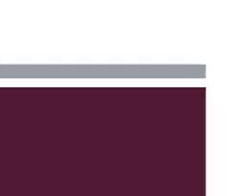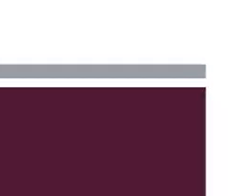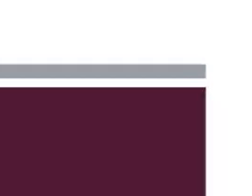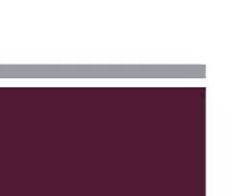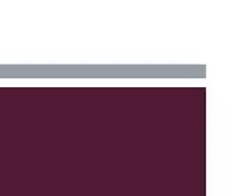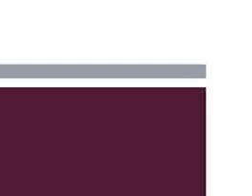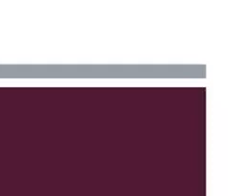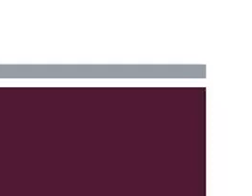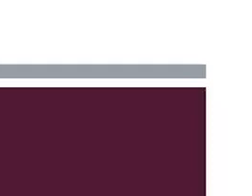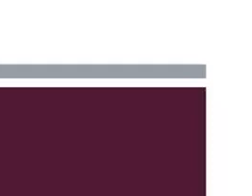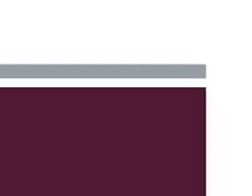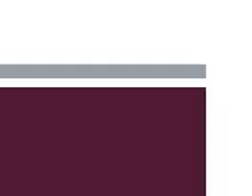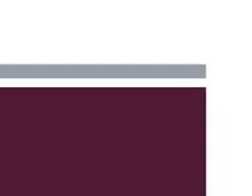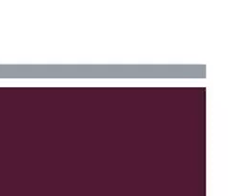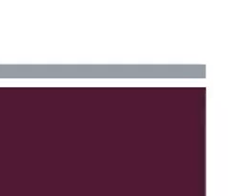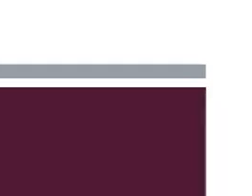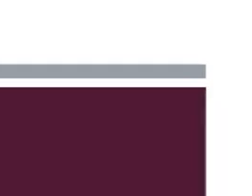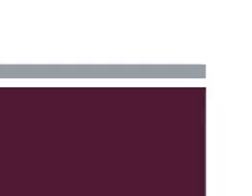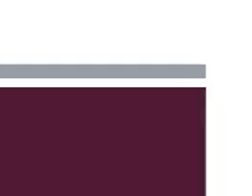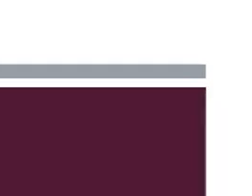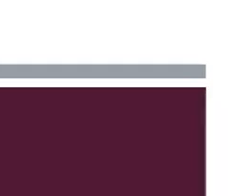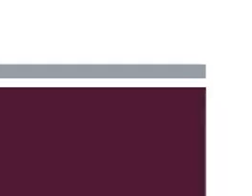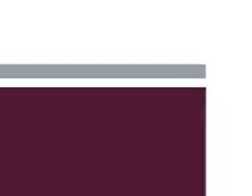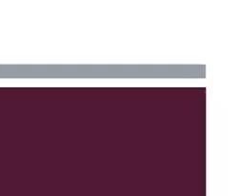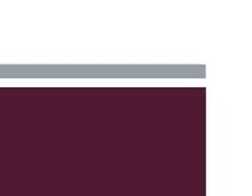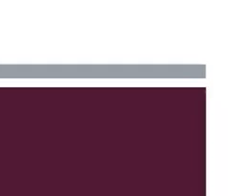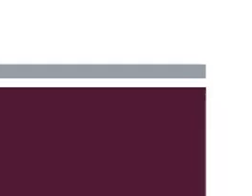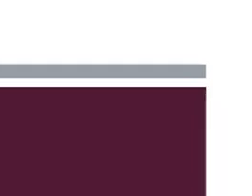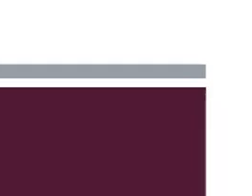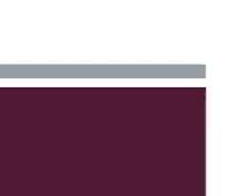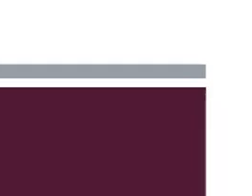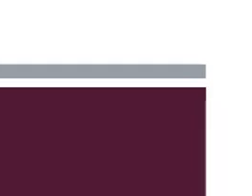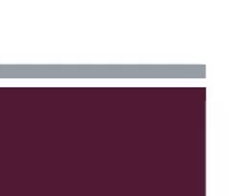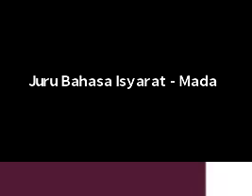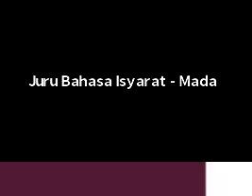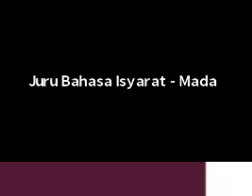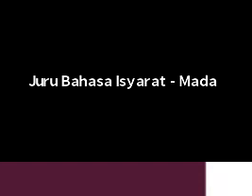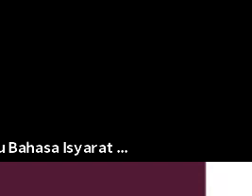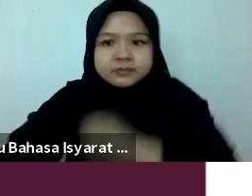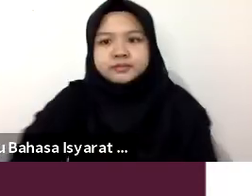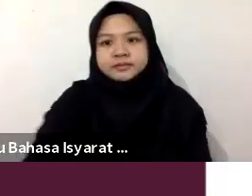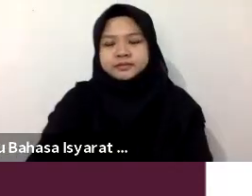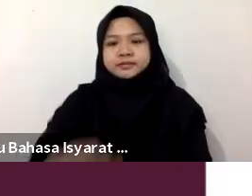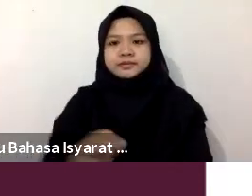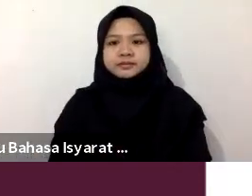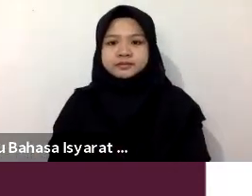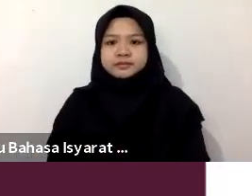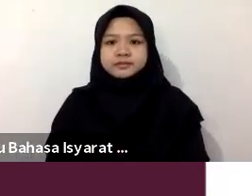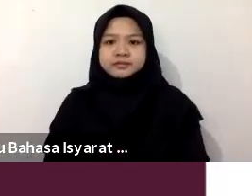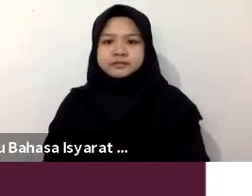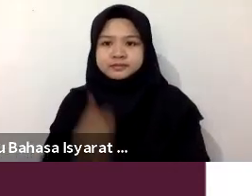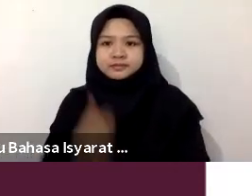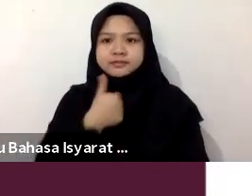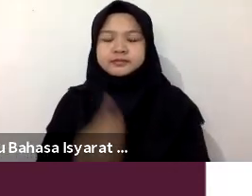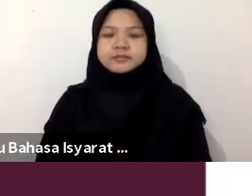pasien-pasien COVID, sehingga kita kalau bisa yang meskipun dia berisiko gitu ya kehamilannya, tetapi dia tidak